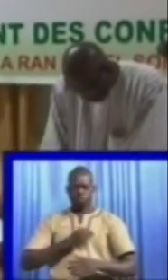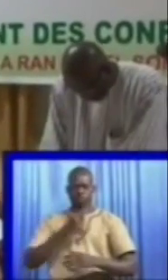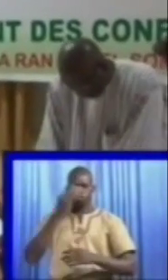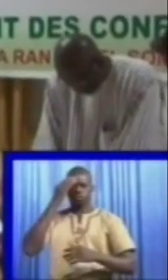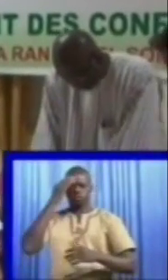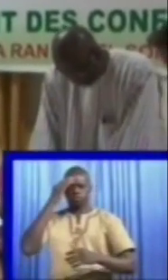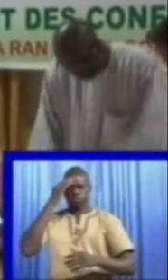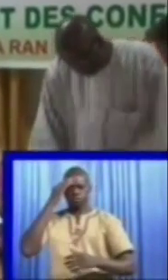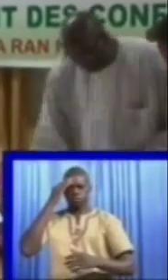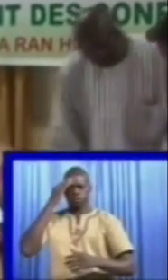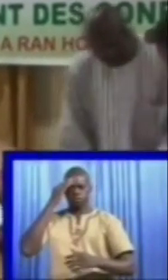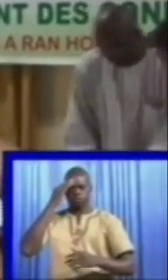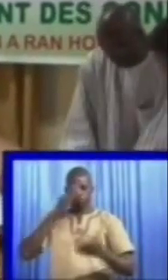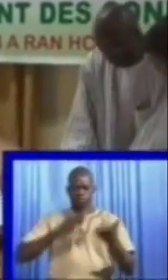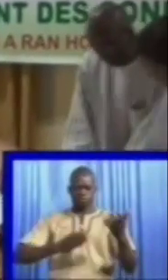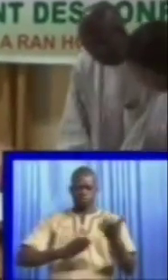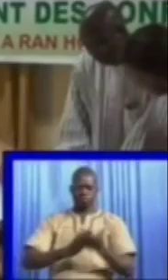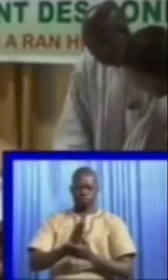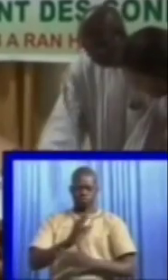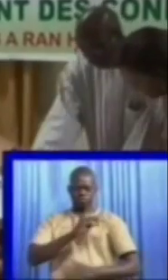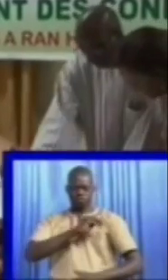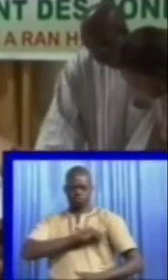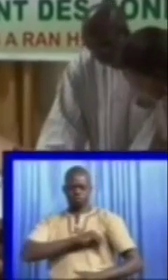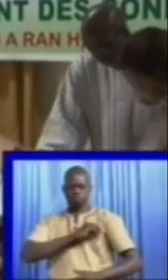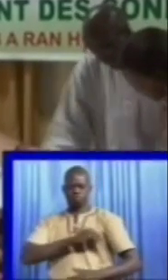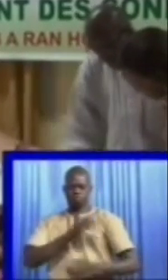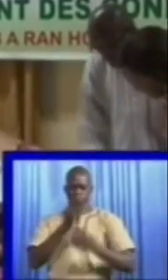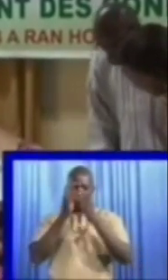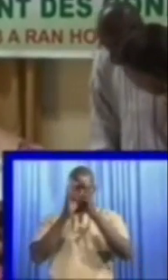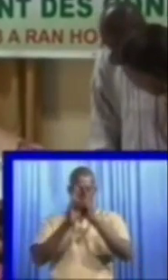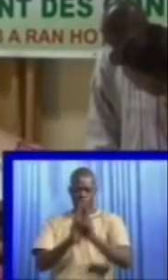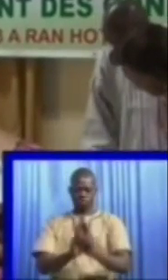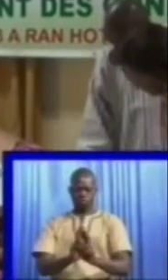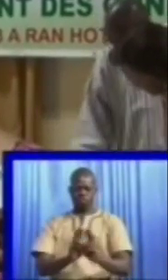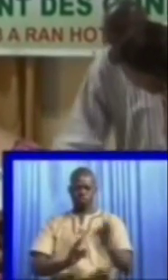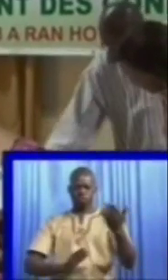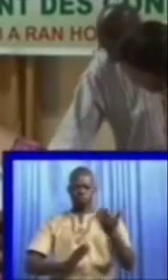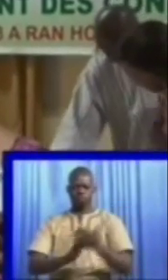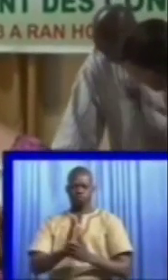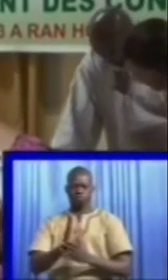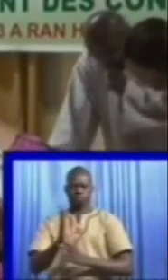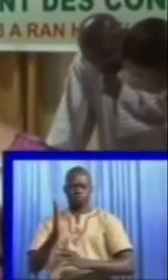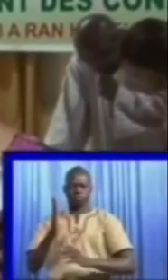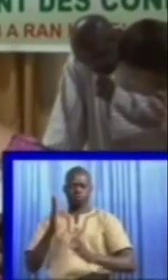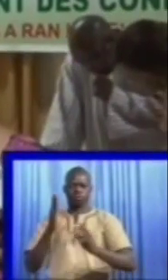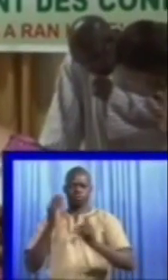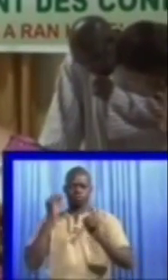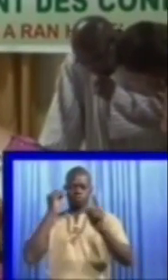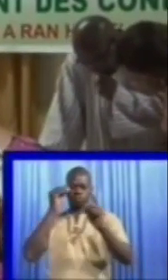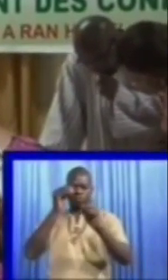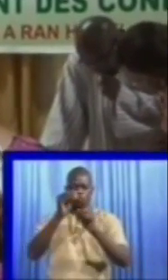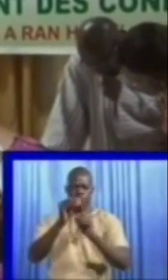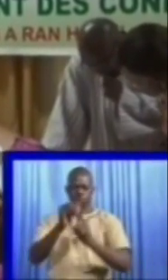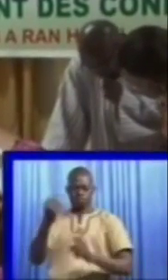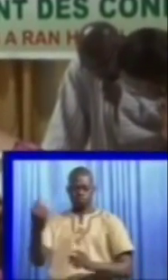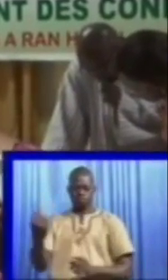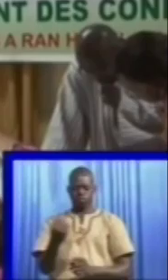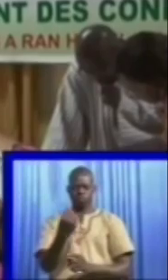nous connaître mutuellement à travers nos missions respectives, à travers nos ambitions et